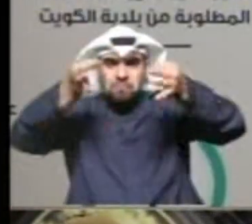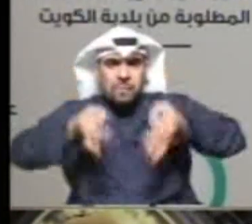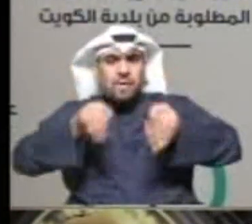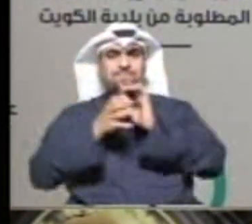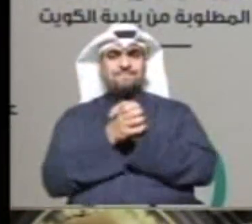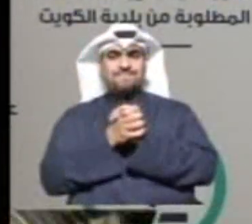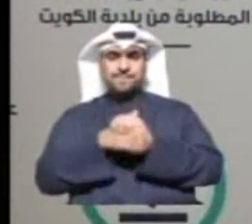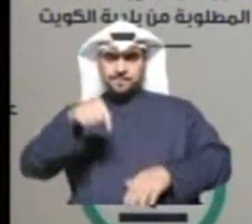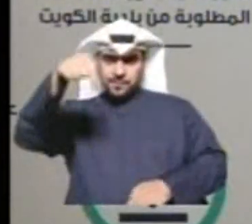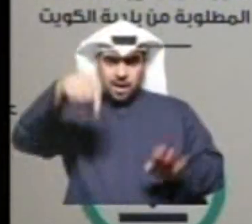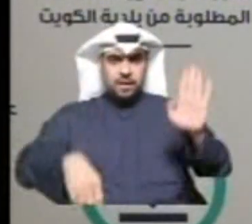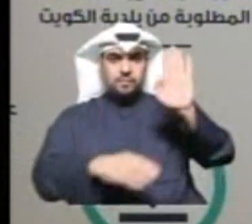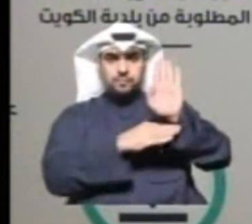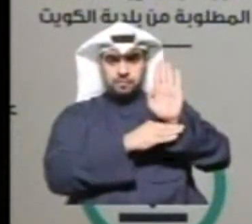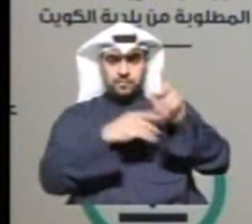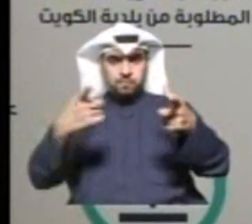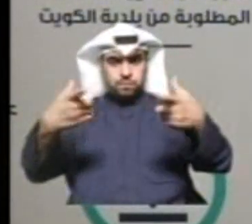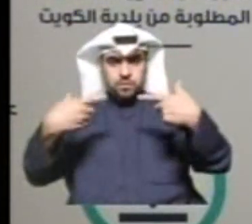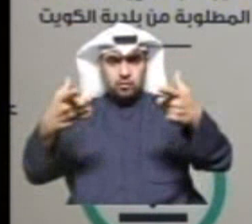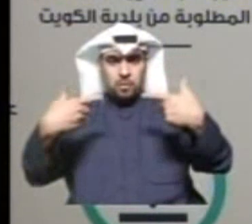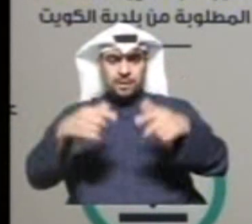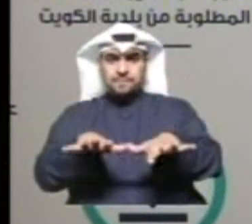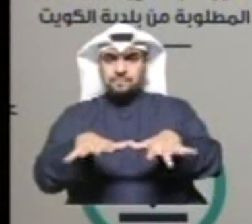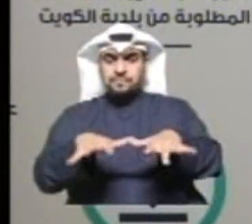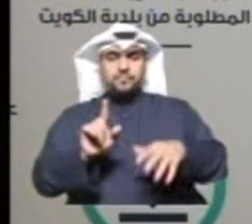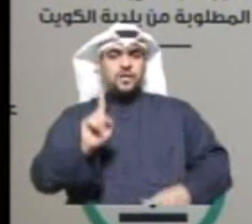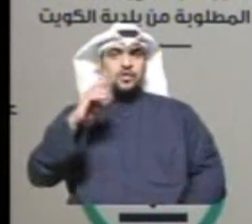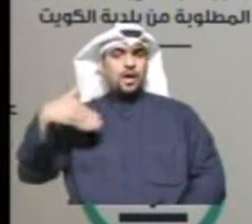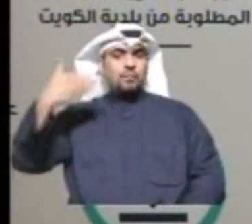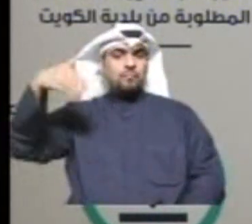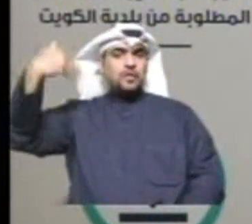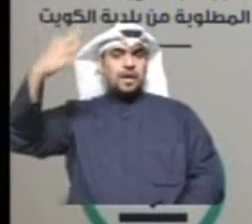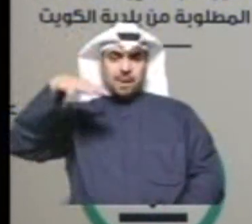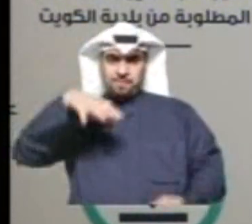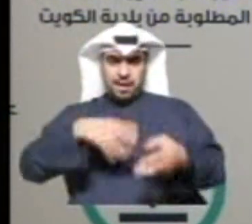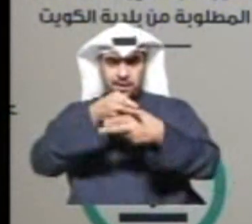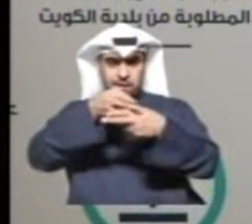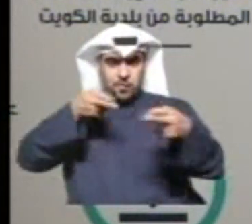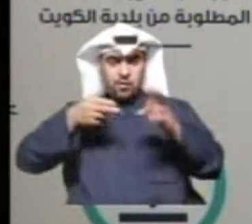الترخيص إلكترونيا يمثل خطوة جديدة في اتجاه توفير المزيد من الخدمات الذكية